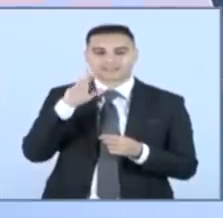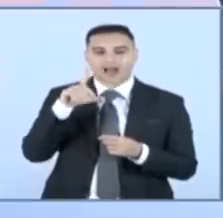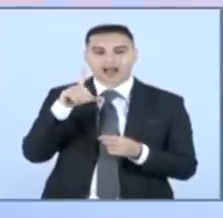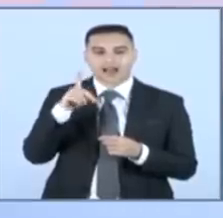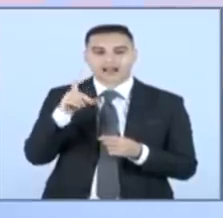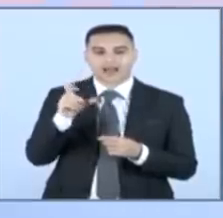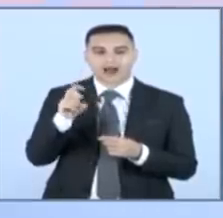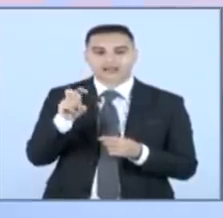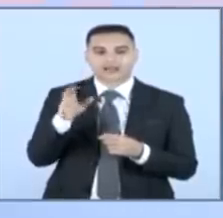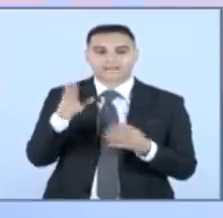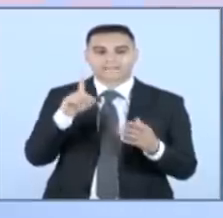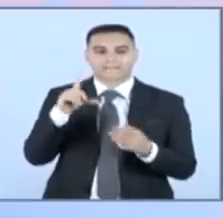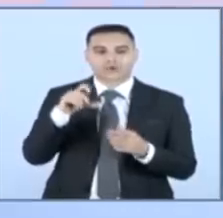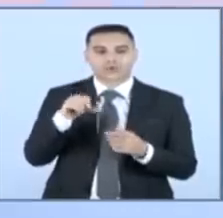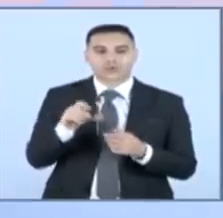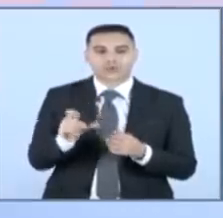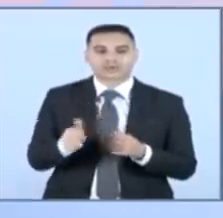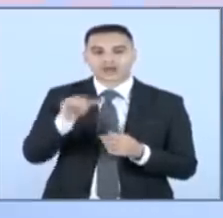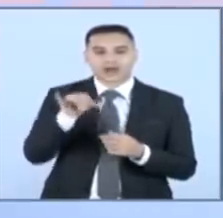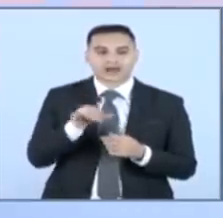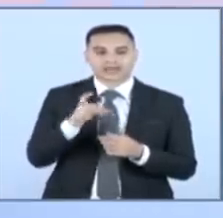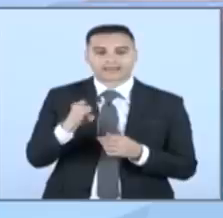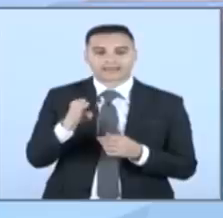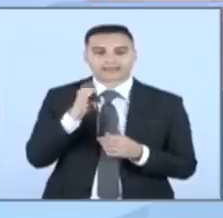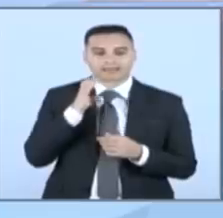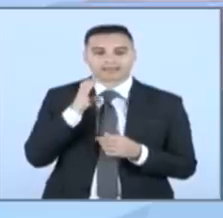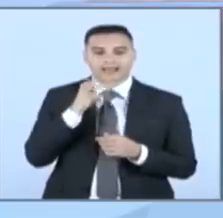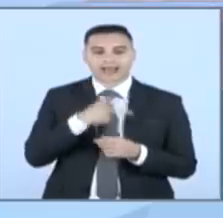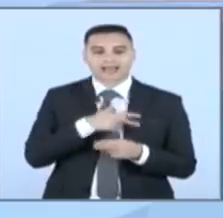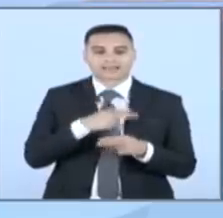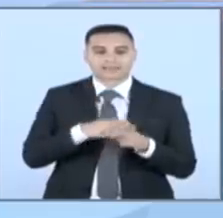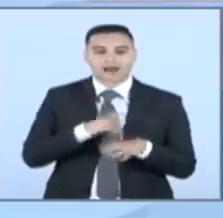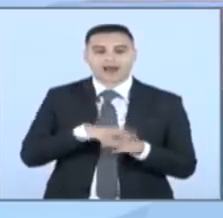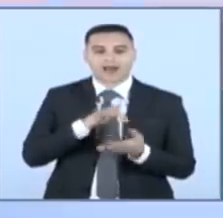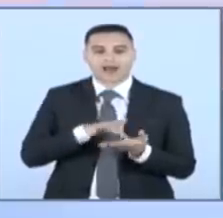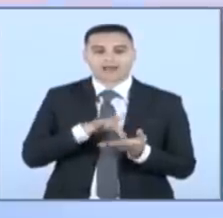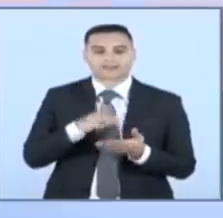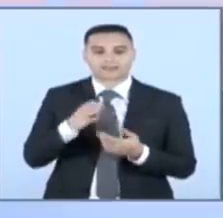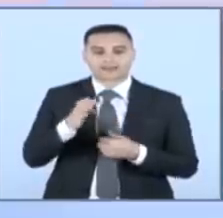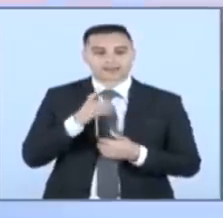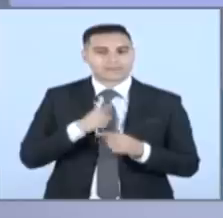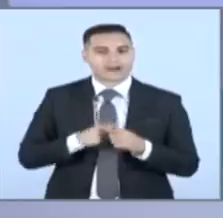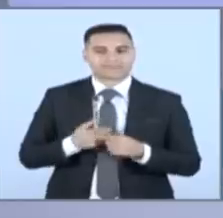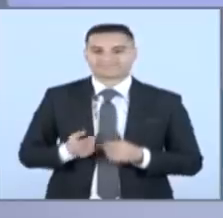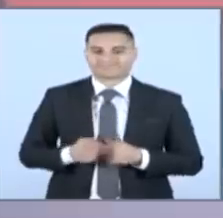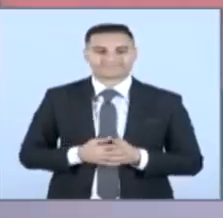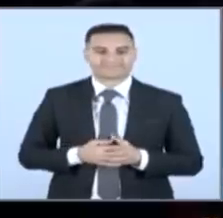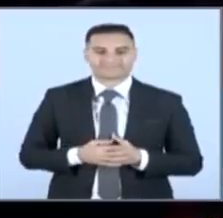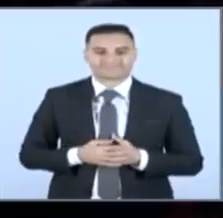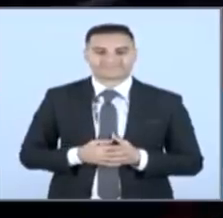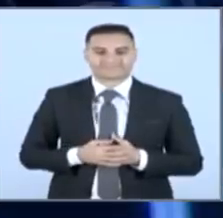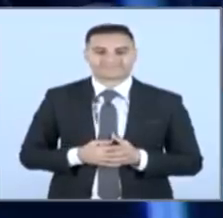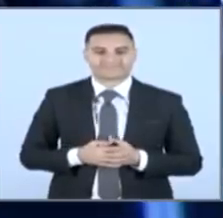طبعا لا، سلطنة بروناي ده على اسم العاصمة. إجابة خاطئة.